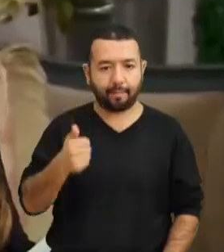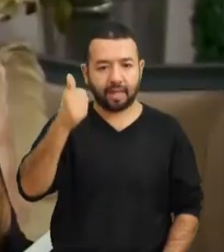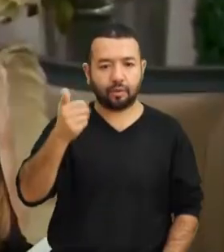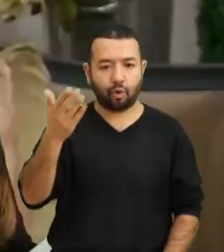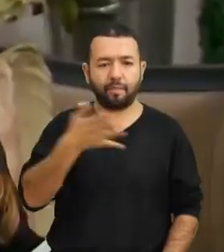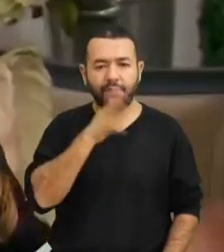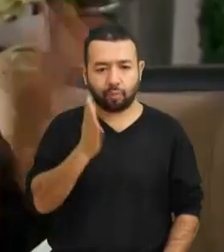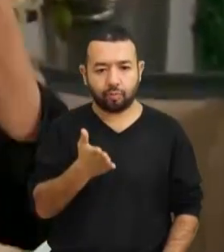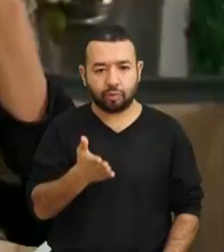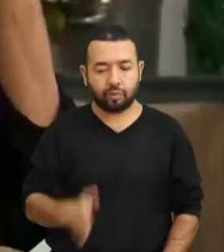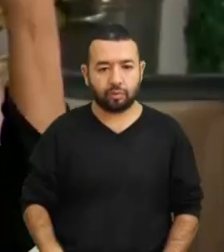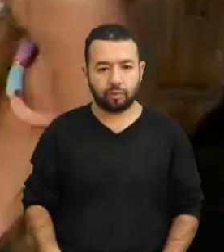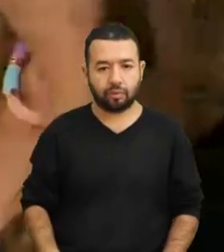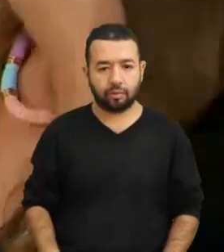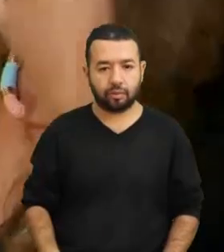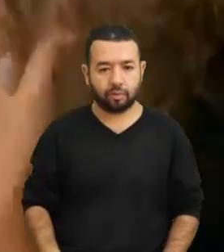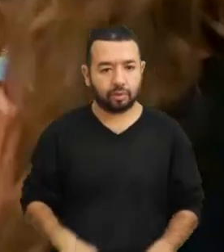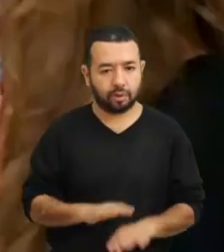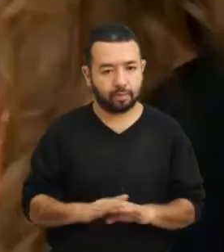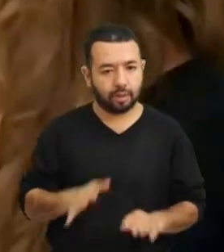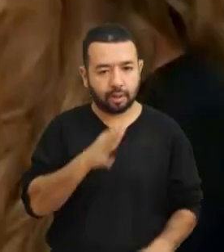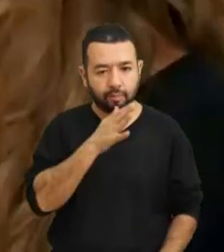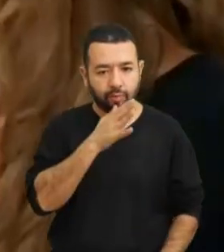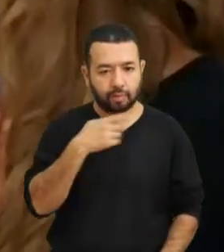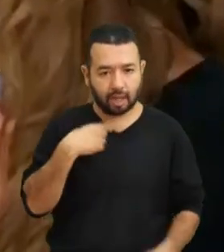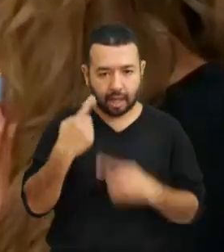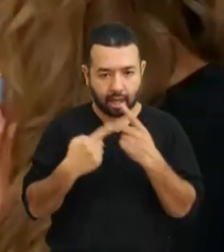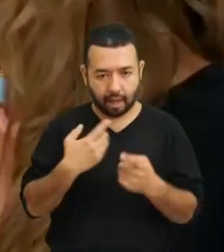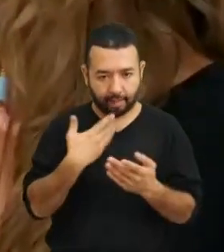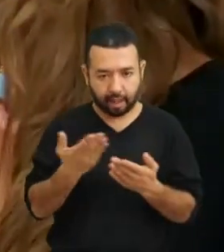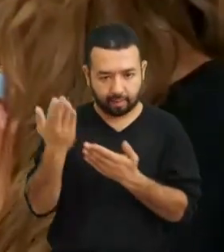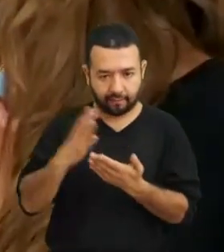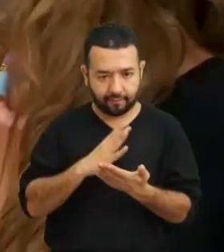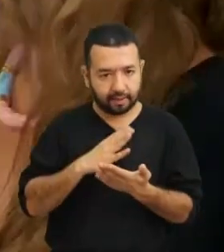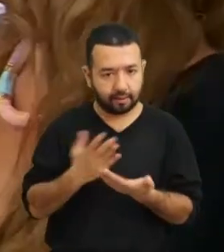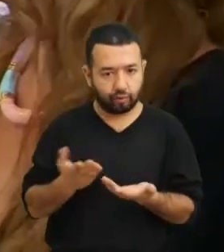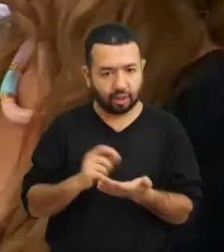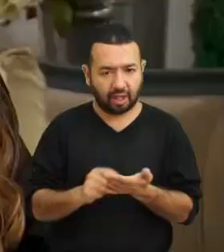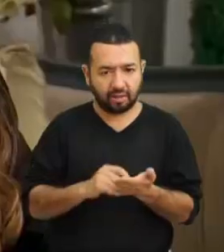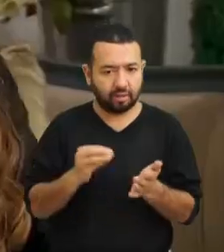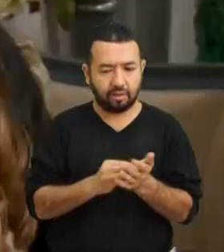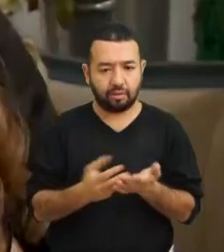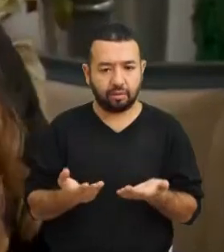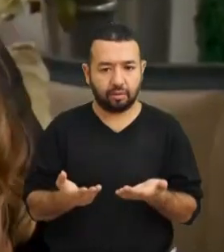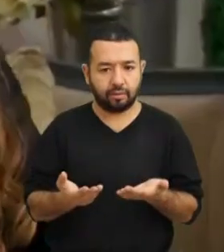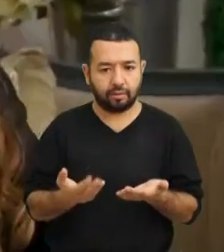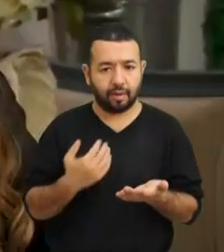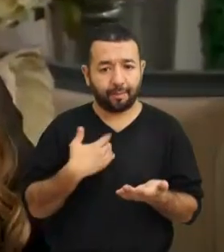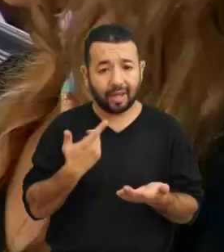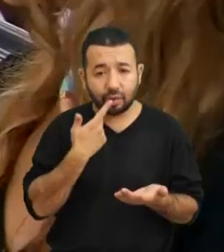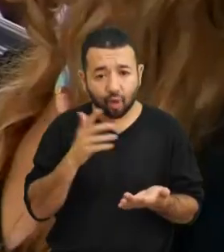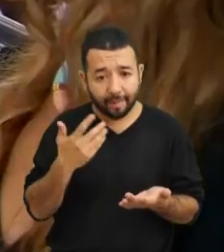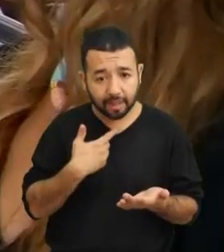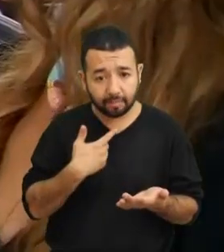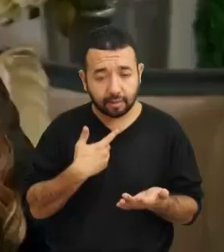President'ı. Bilmiyor musun? Tamam da hayatım yani bir akrabalık, bir tanıdıklık falan mı var yani? Niye yazdın ismini? Ay ben sana